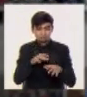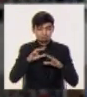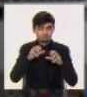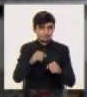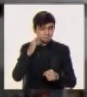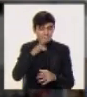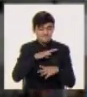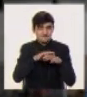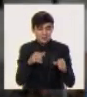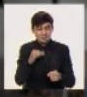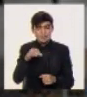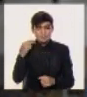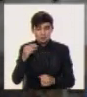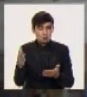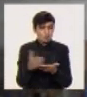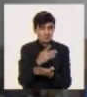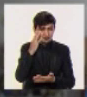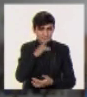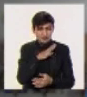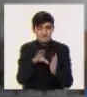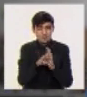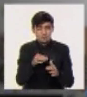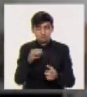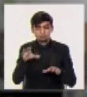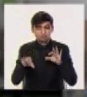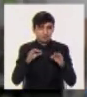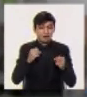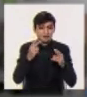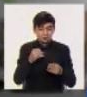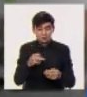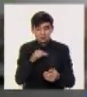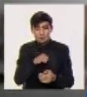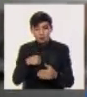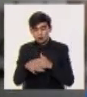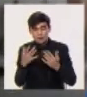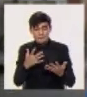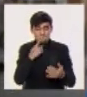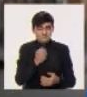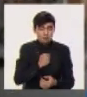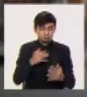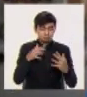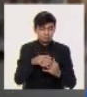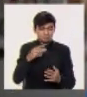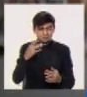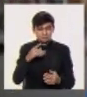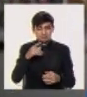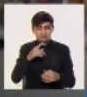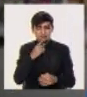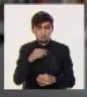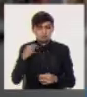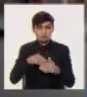захват власти и президента поставили перед выбором. Добровольная отставка или война, настоящая, без всяких кавычек.